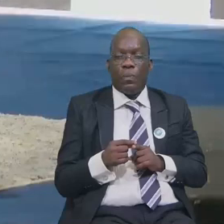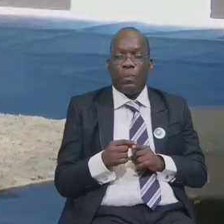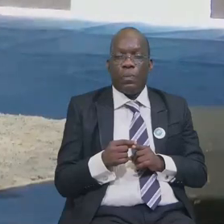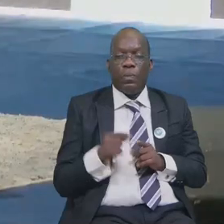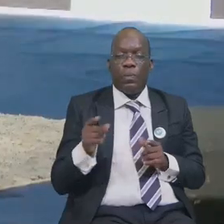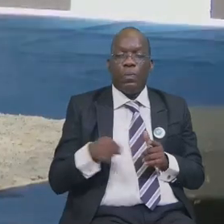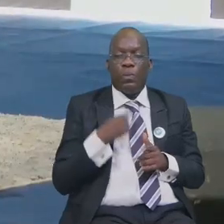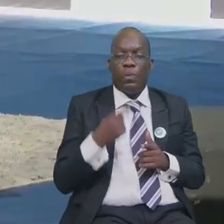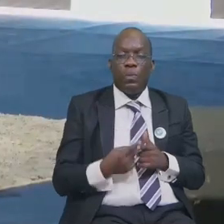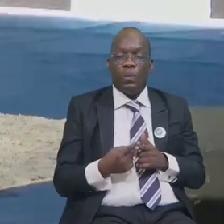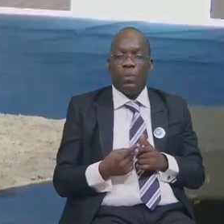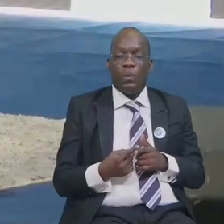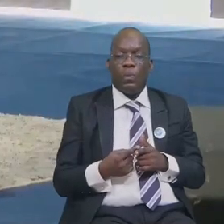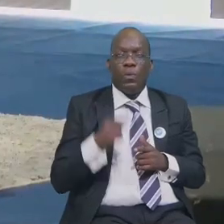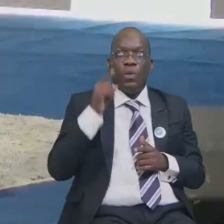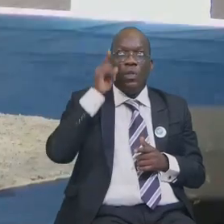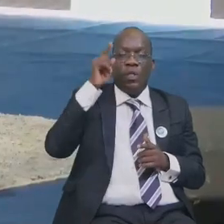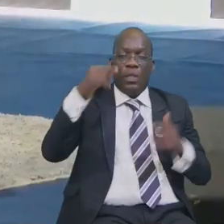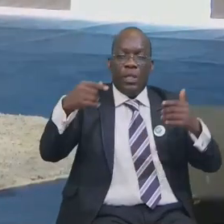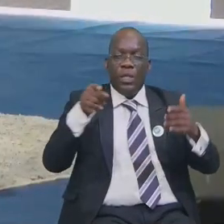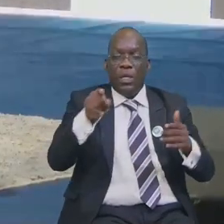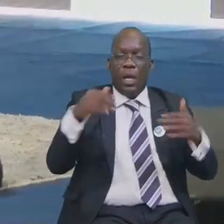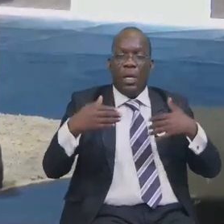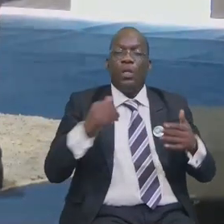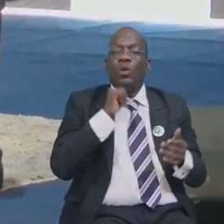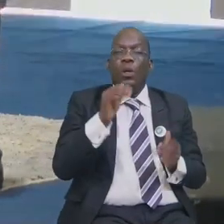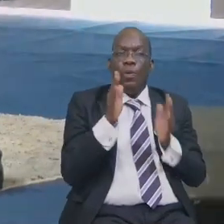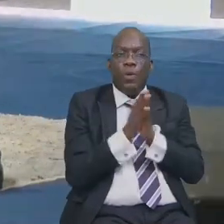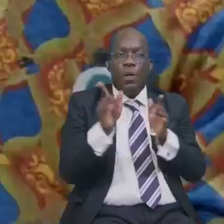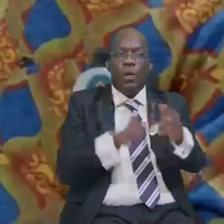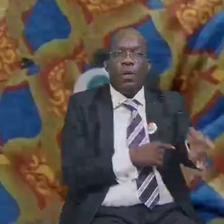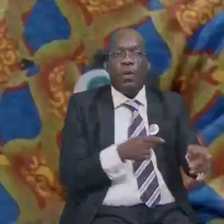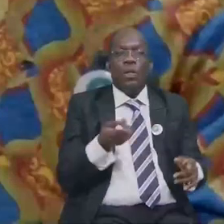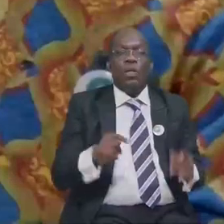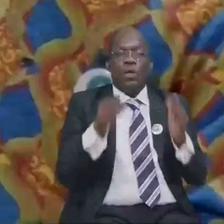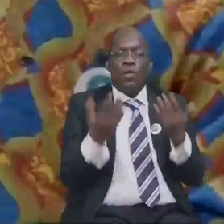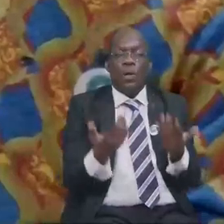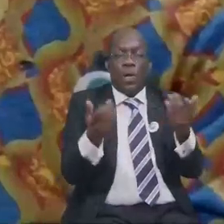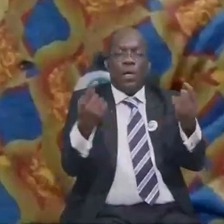Il n'avait pas prié pendant longtemps et le feu est tombé. Le feu va venir